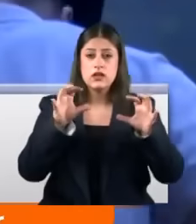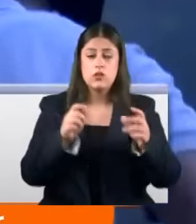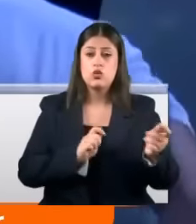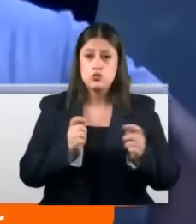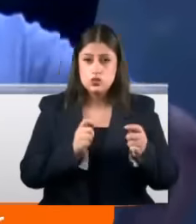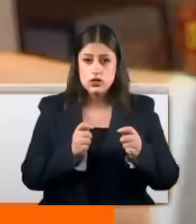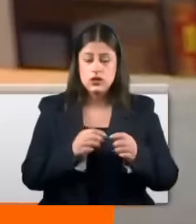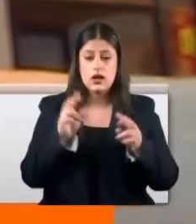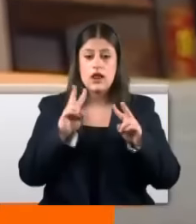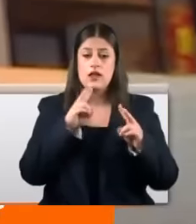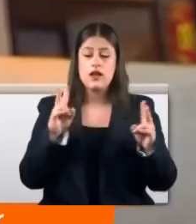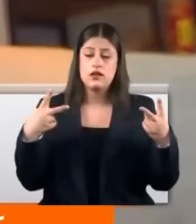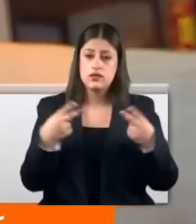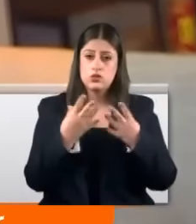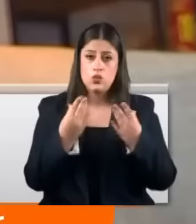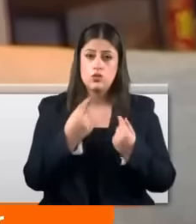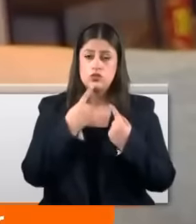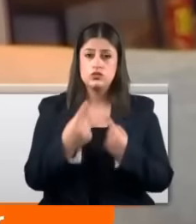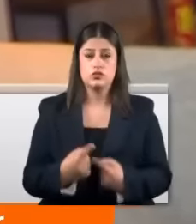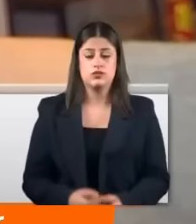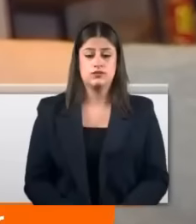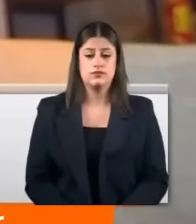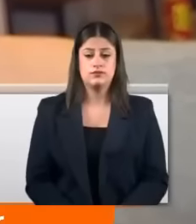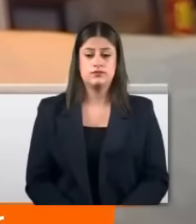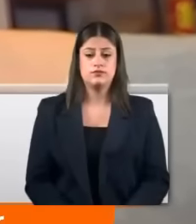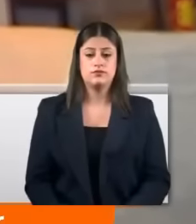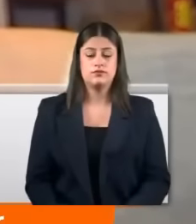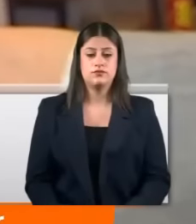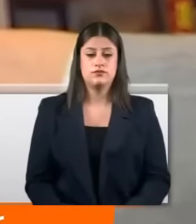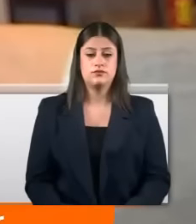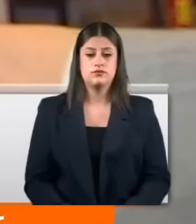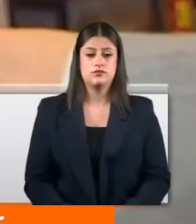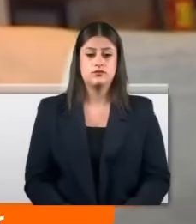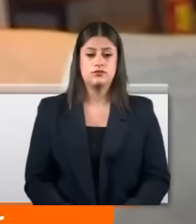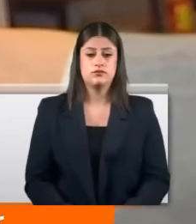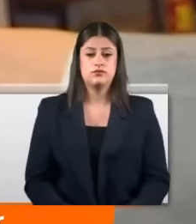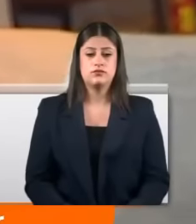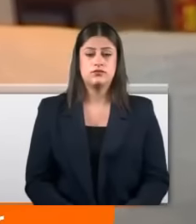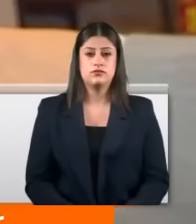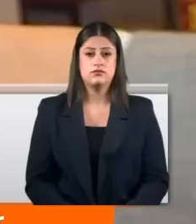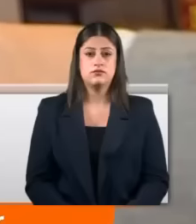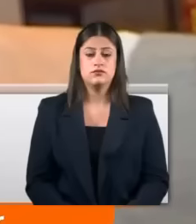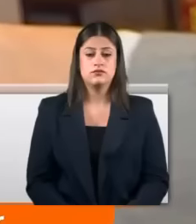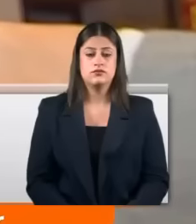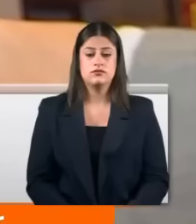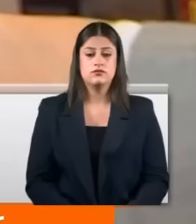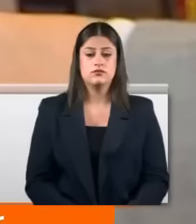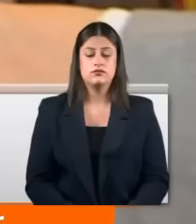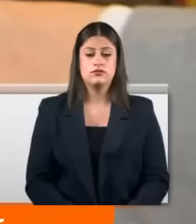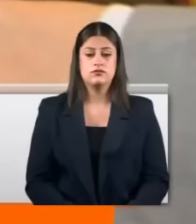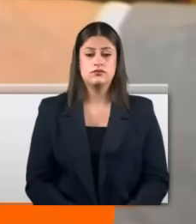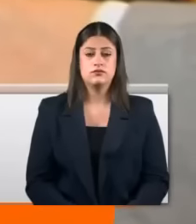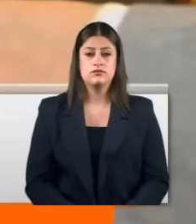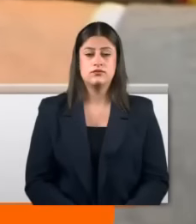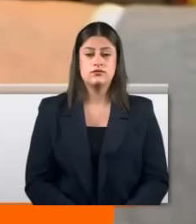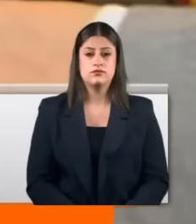sorununun başında geliyor. Altyapı yetersizliği var. Otellerden dolayı çok klimaların olduğundan dolayı yani böyle komik bir şey söyleyip